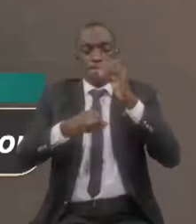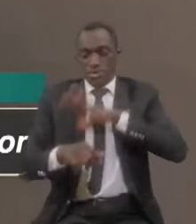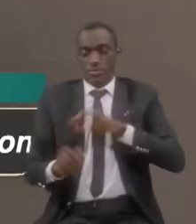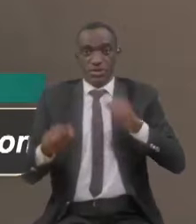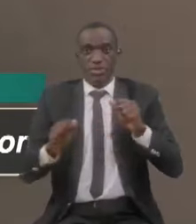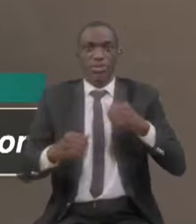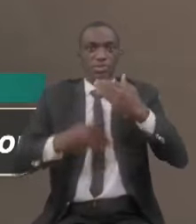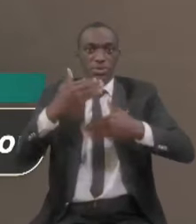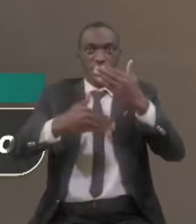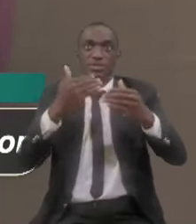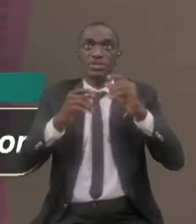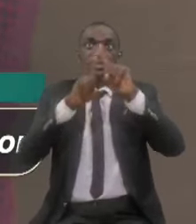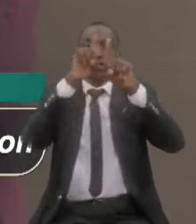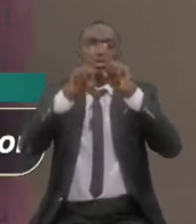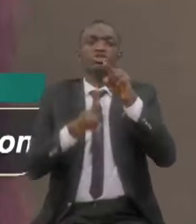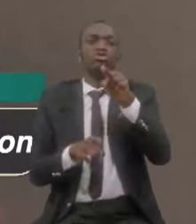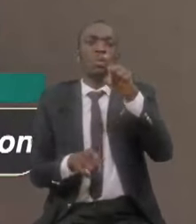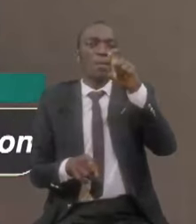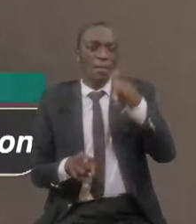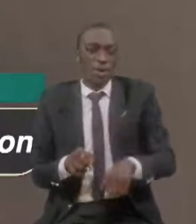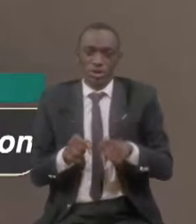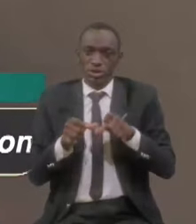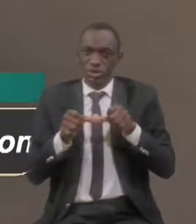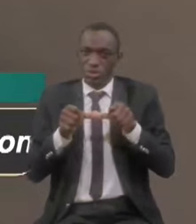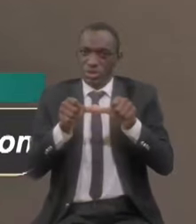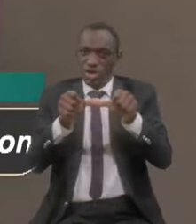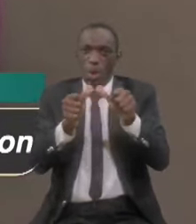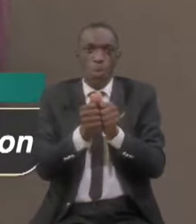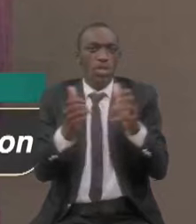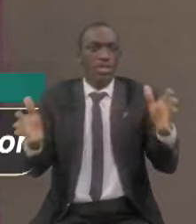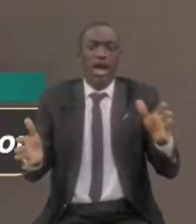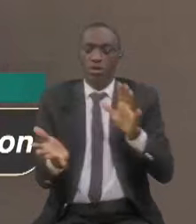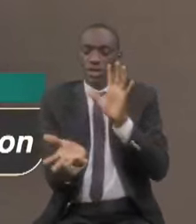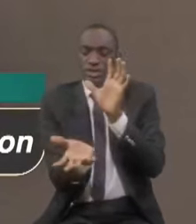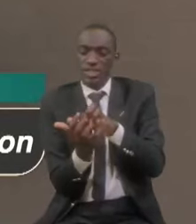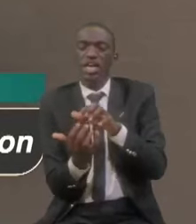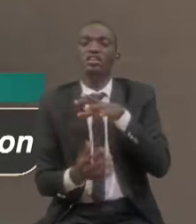profitable, tu dois mouvoir sans être piégé par la corruption.